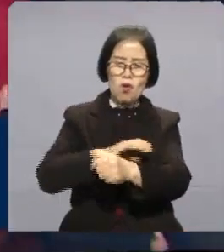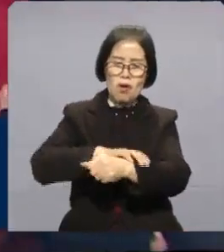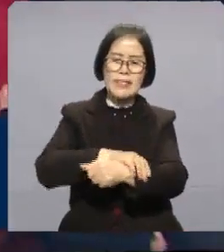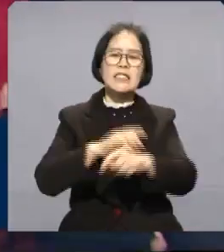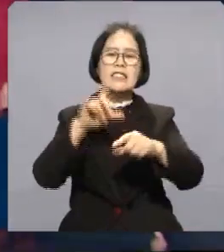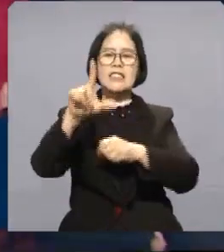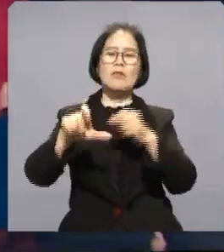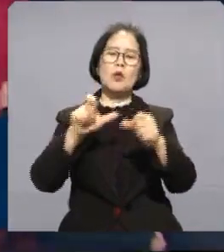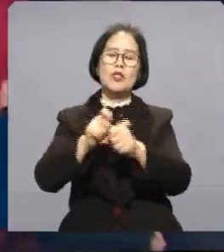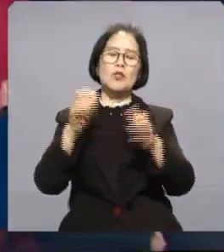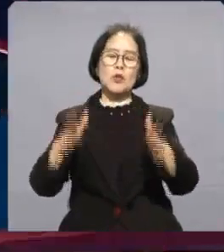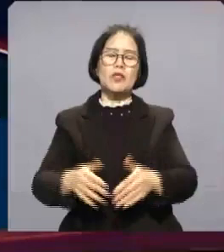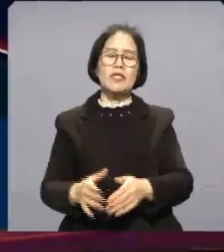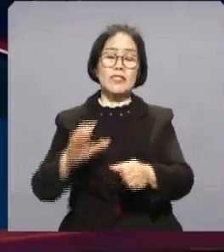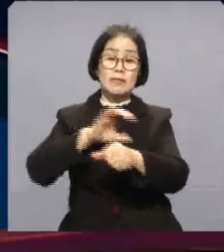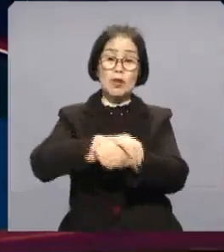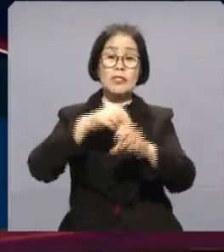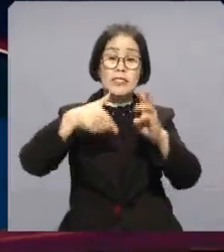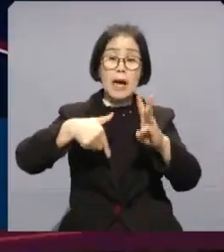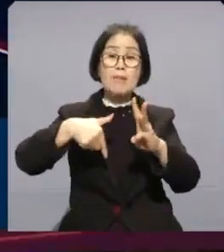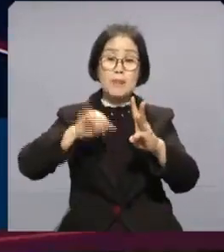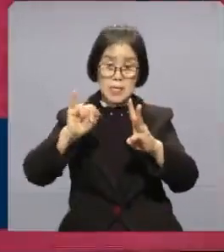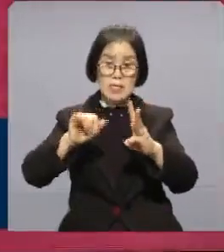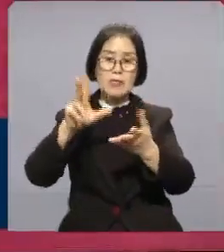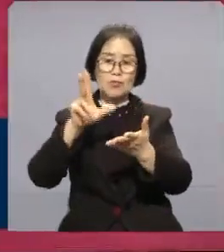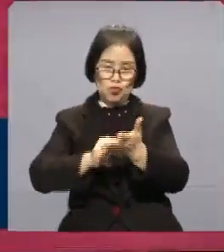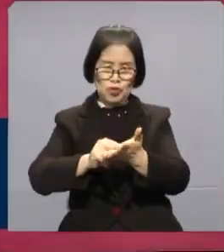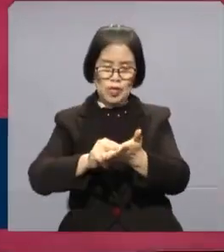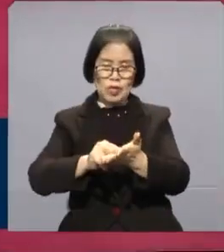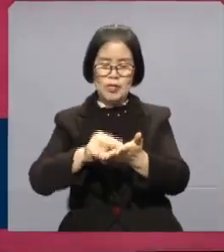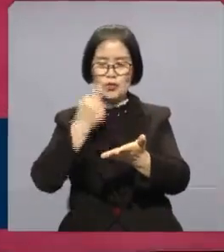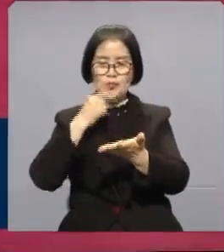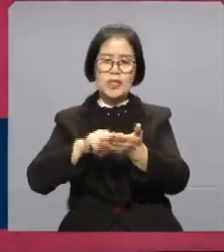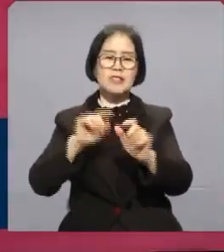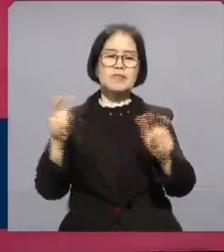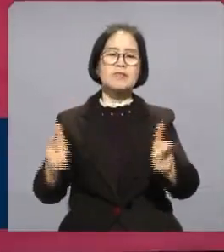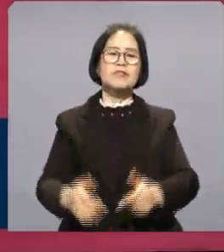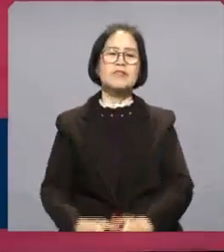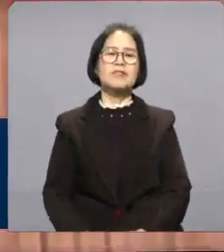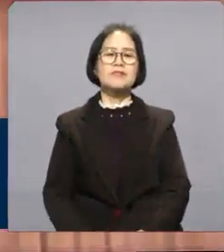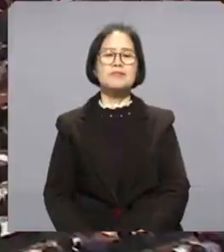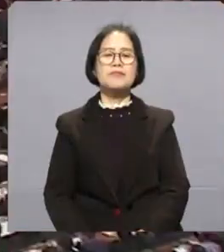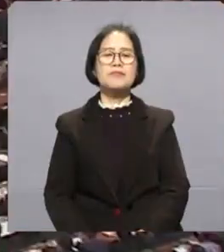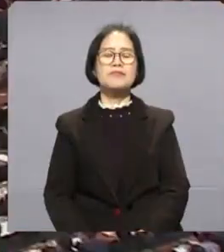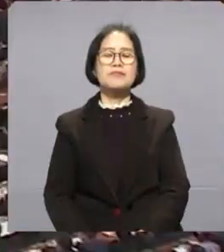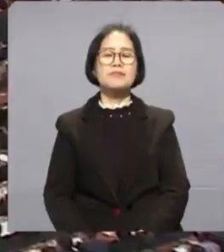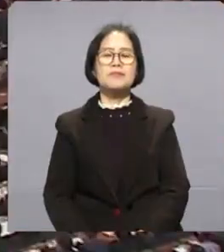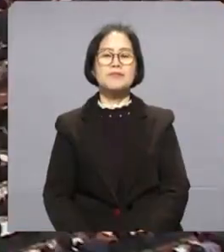유지하는 것인데 집권 3개의 과제가 만만치 않습니다이 수강 기자입니다